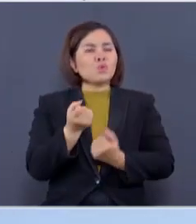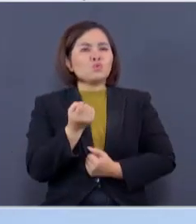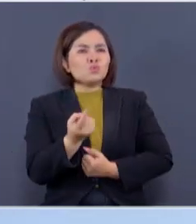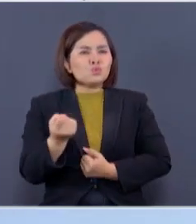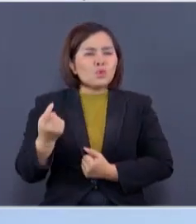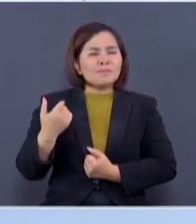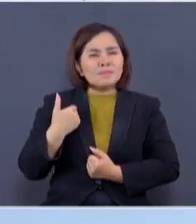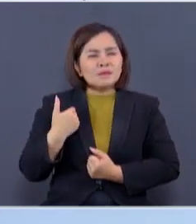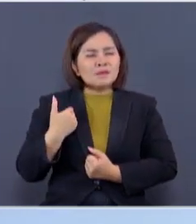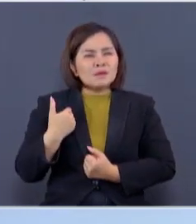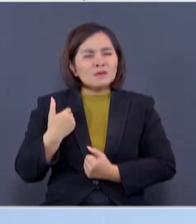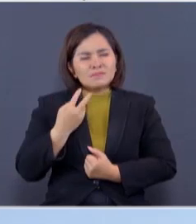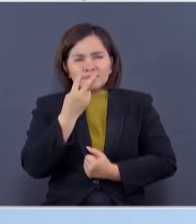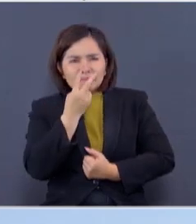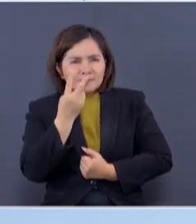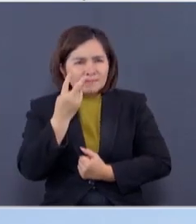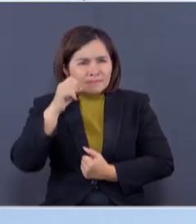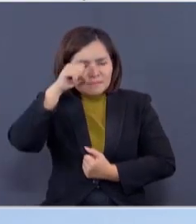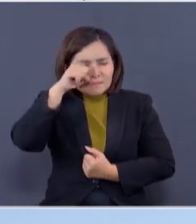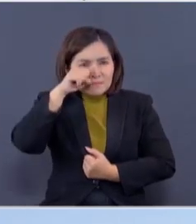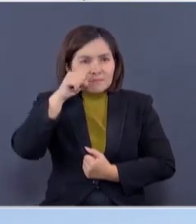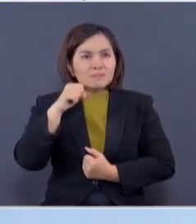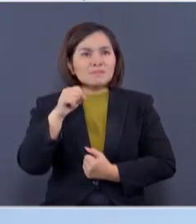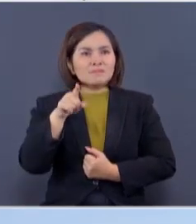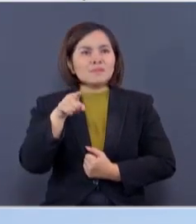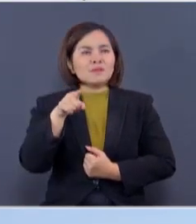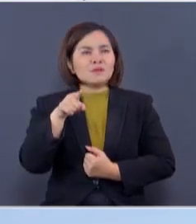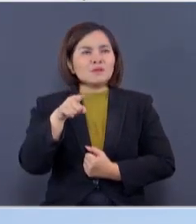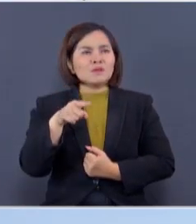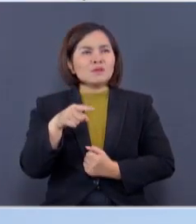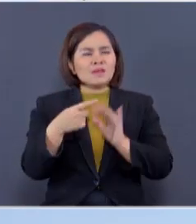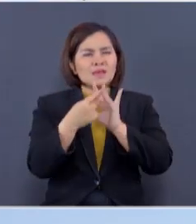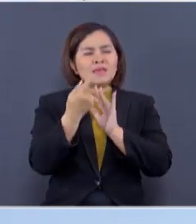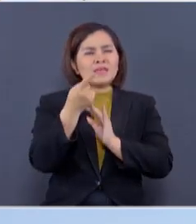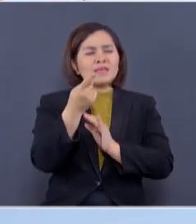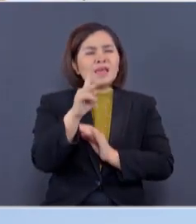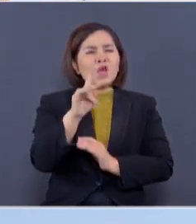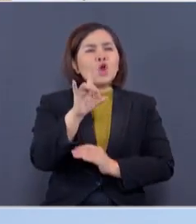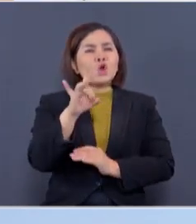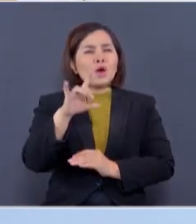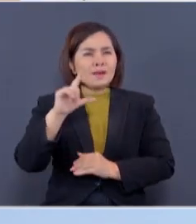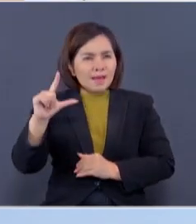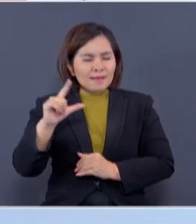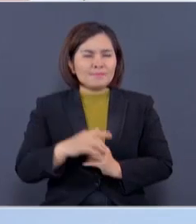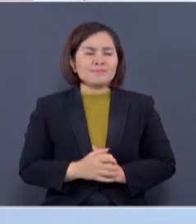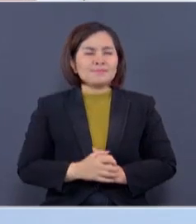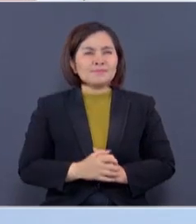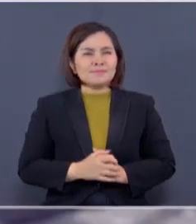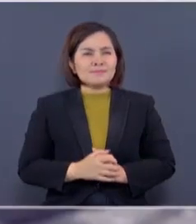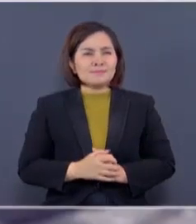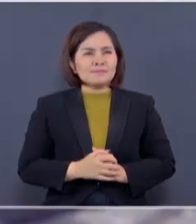โวยวายไปด้วยพอมองใกล้ๆขยี้ตารัวๆอ้าวนั่นมันเคร้อยล้านค่ะหากรบรถกันแทบไม่ทัน